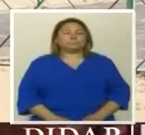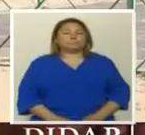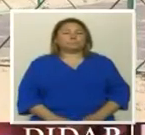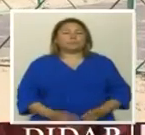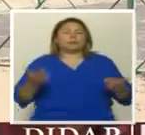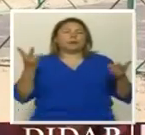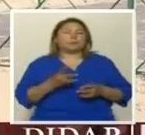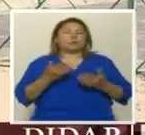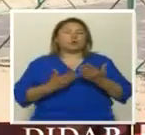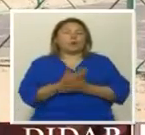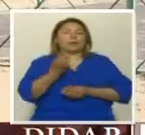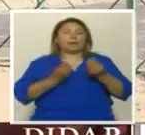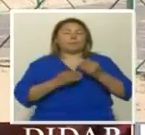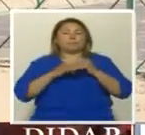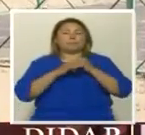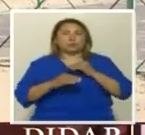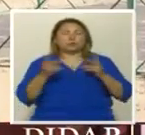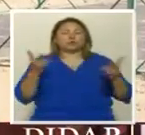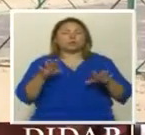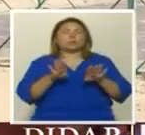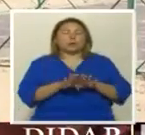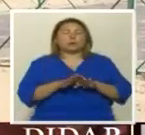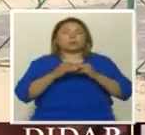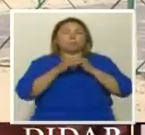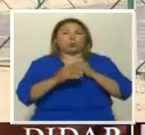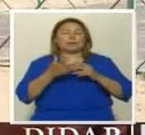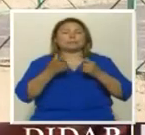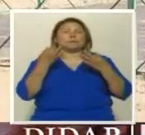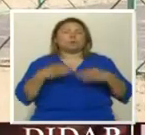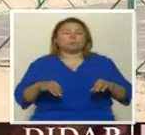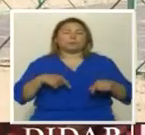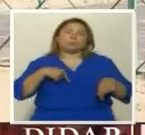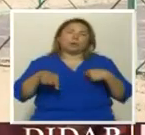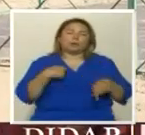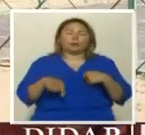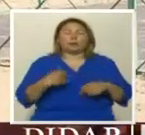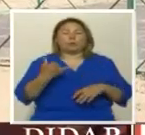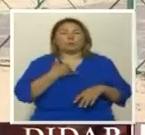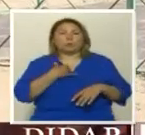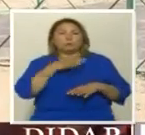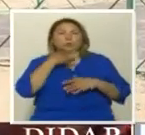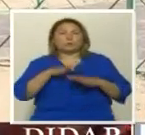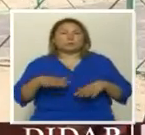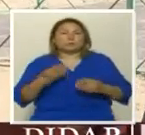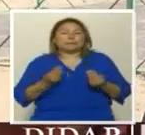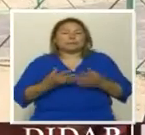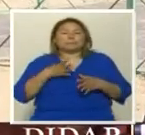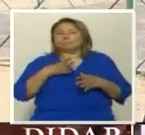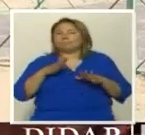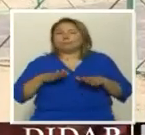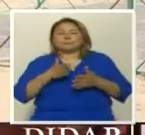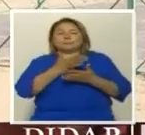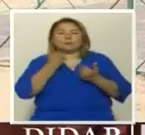необходимо новая игровая площадка нужно также поле где можно свободно попинать мяч у нас во дворе много детей но играть негде